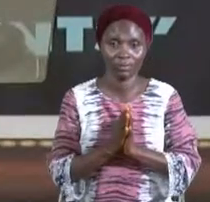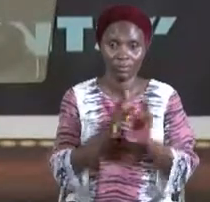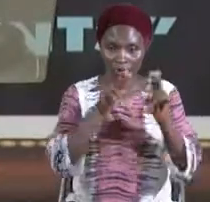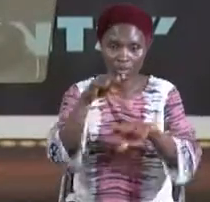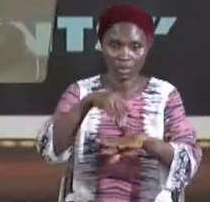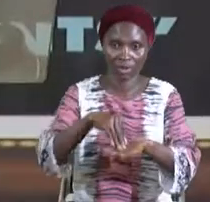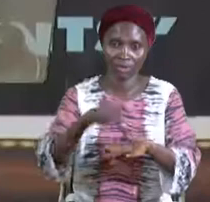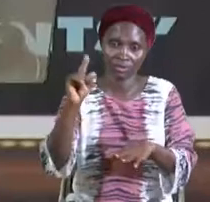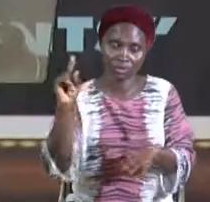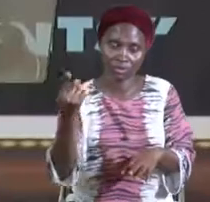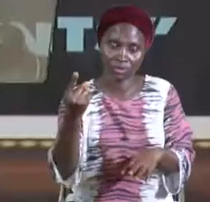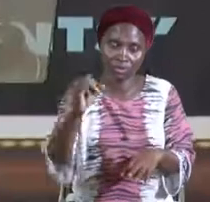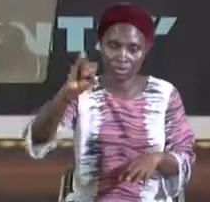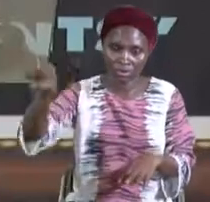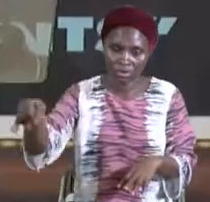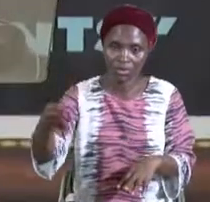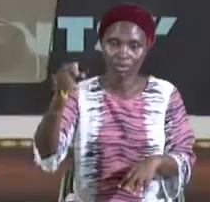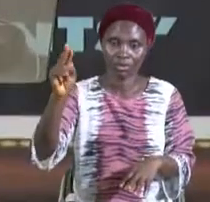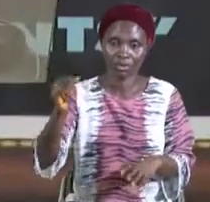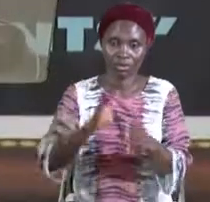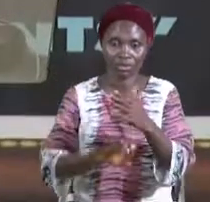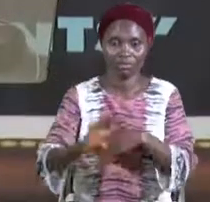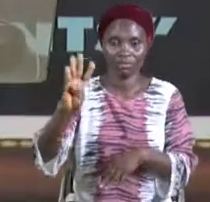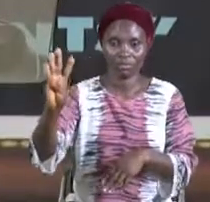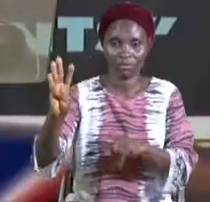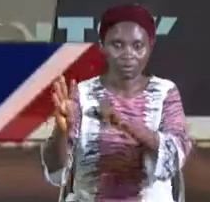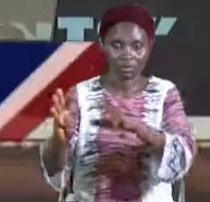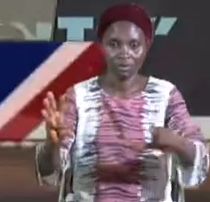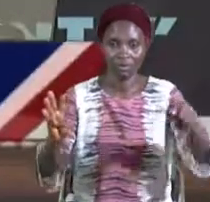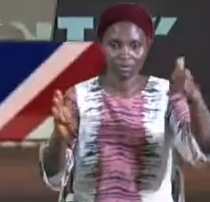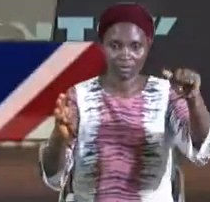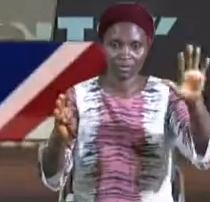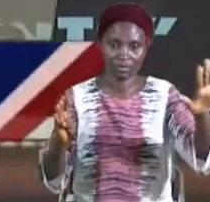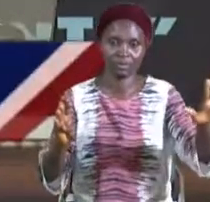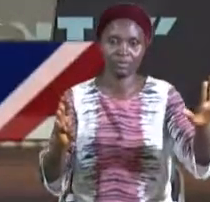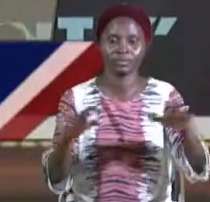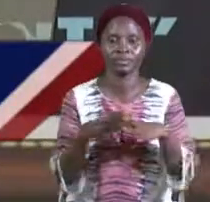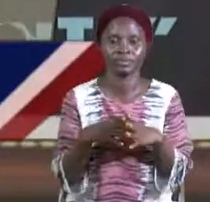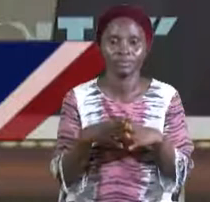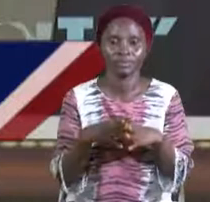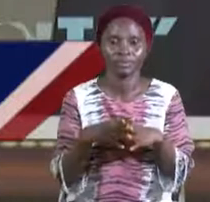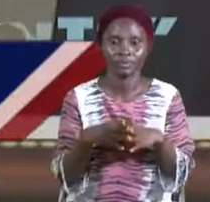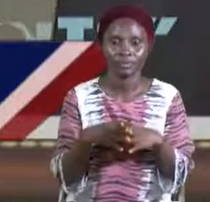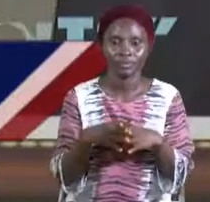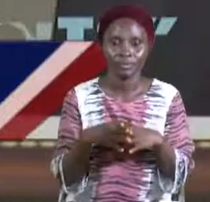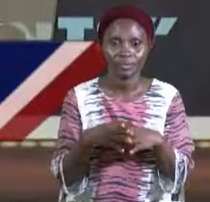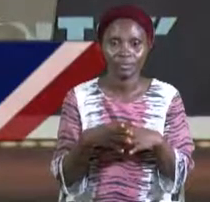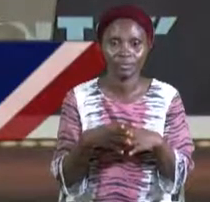1 Jean au chapitre 4, verset 15. 1 Jean, chapitre